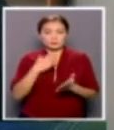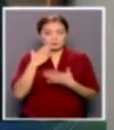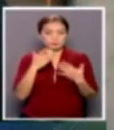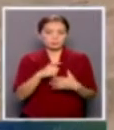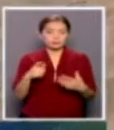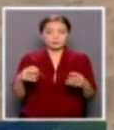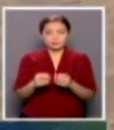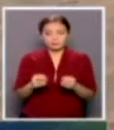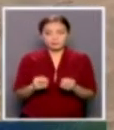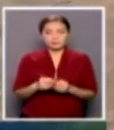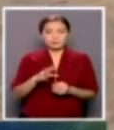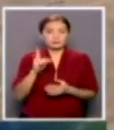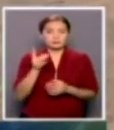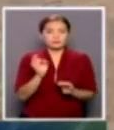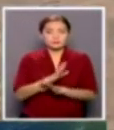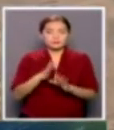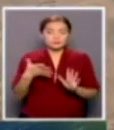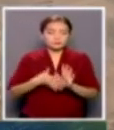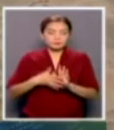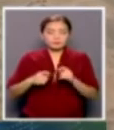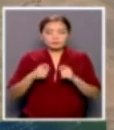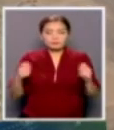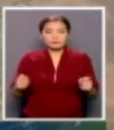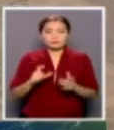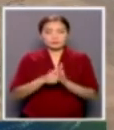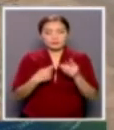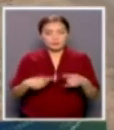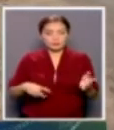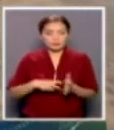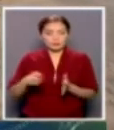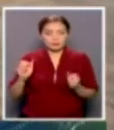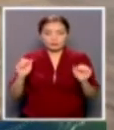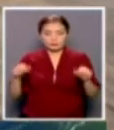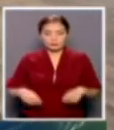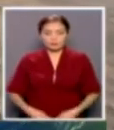оқитын оқырмандар мен оның бір өлеңіне талдау жасалған мақалаларын жолдай алады.